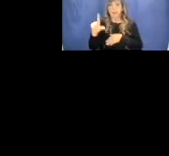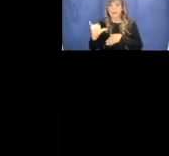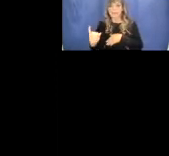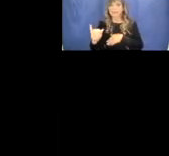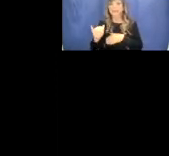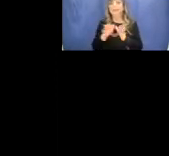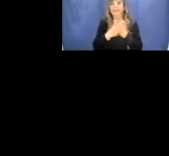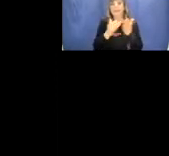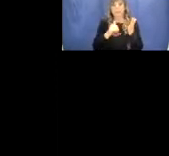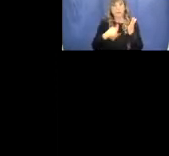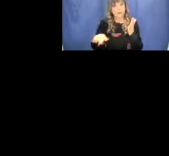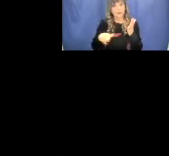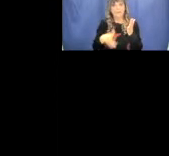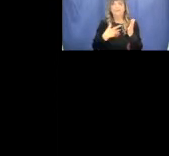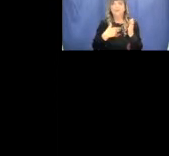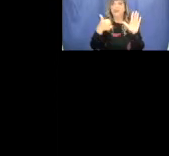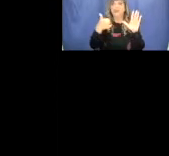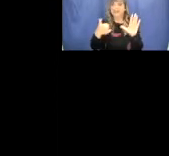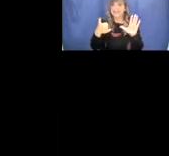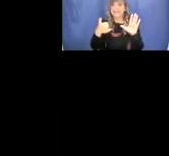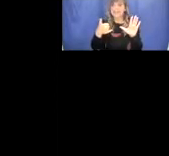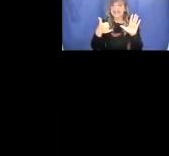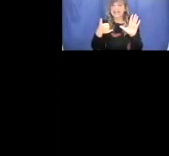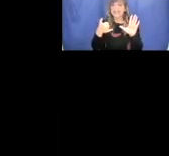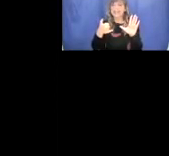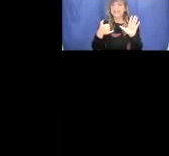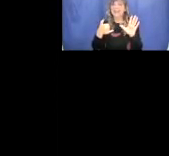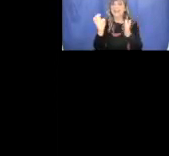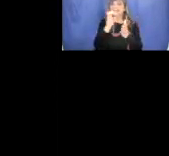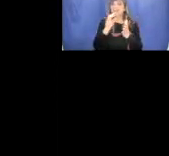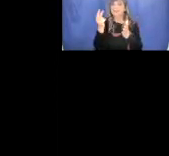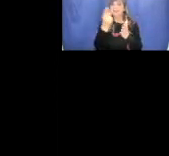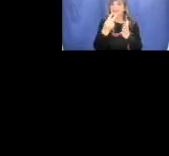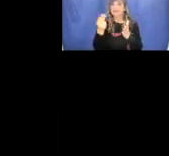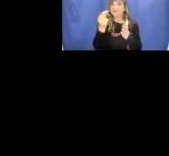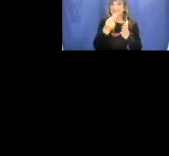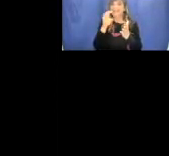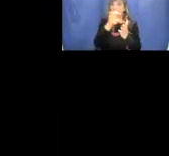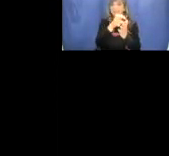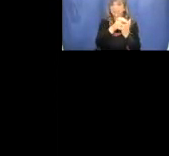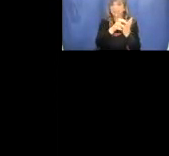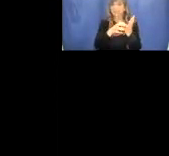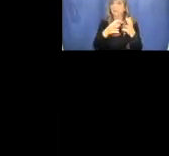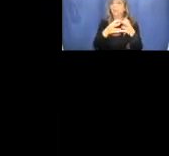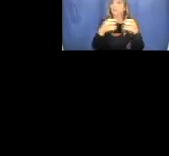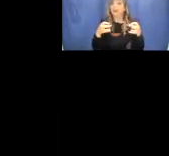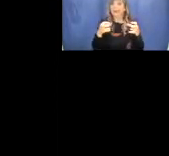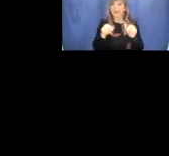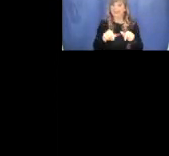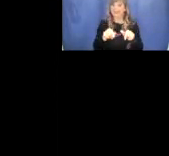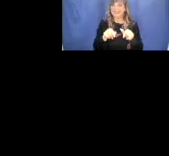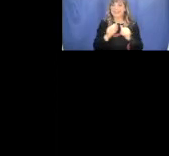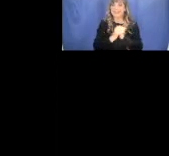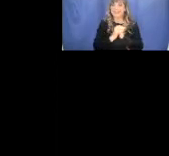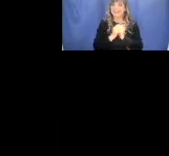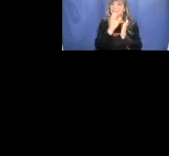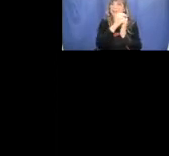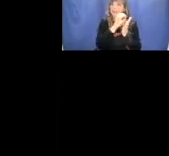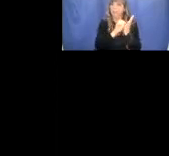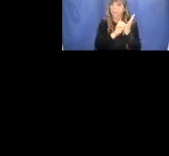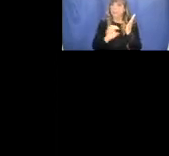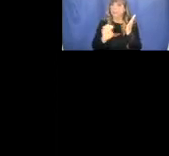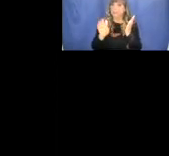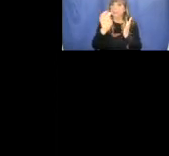ci sono 60 illustrazioni di varie poliedri ecco le illustrazioni sono